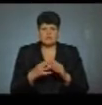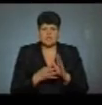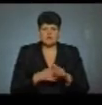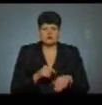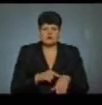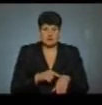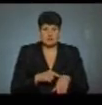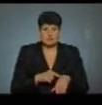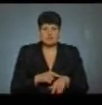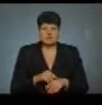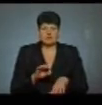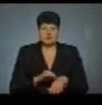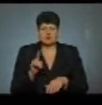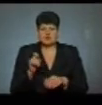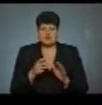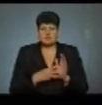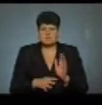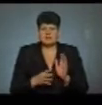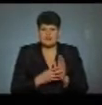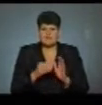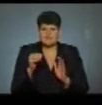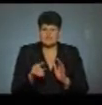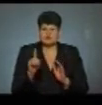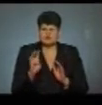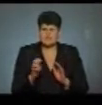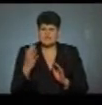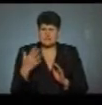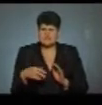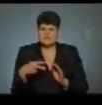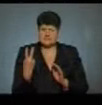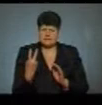коронавірус захворіли 189 тисяч 452 людини в